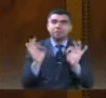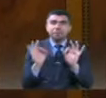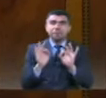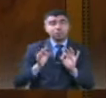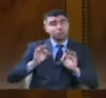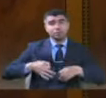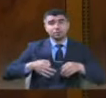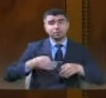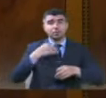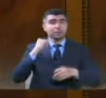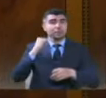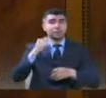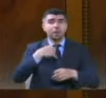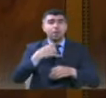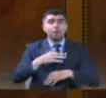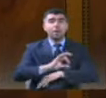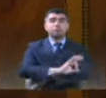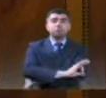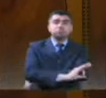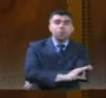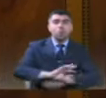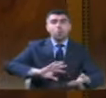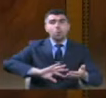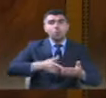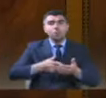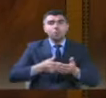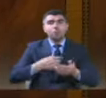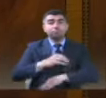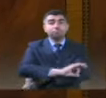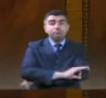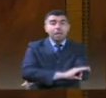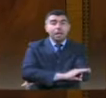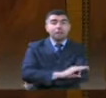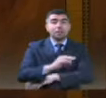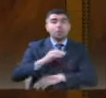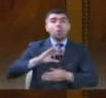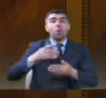المتعلقة بحوادث الشغل والعمال المنزليين، هذا غير ديال هاد العمال المنزليين